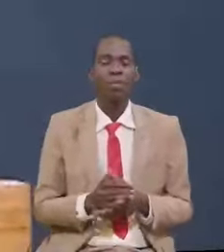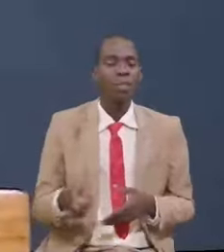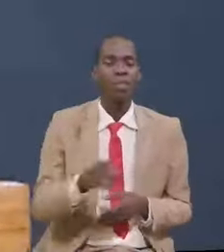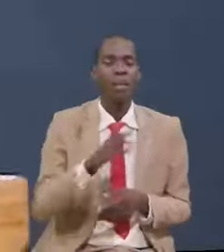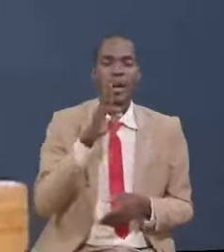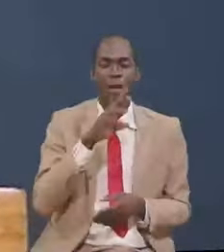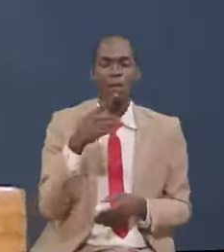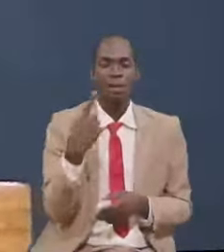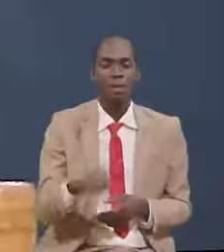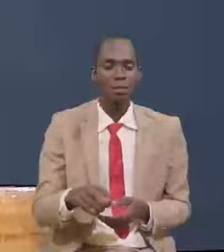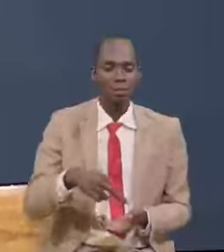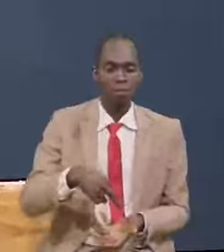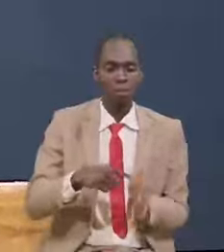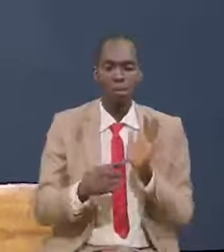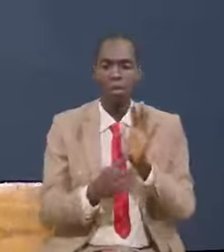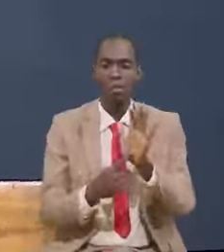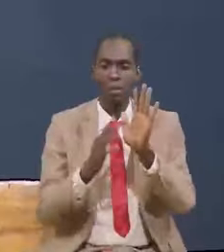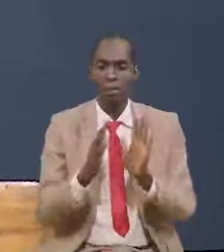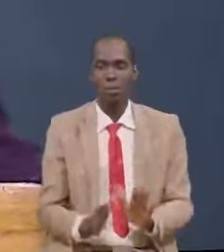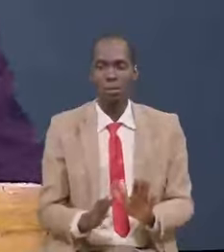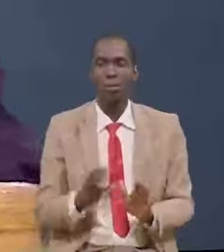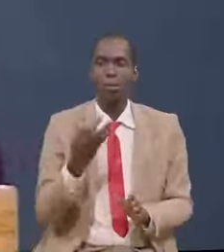En tant que représentant du monde entier,